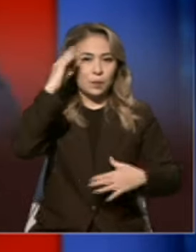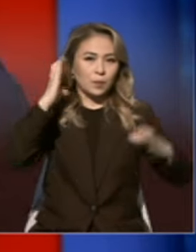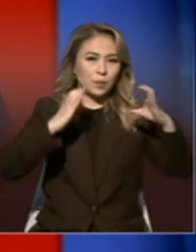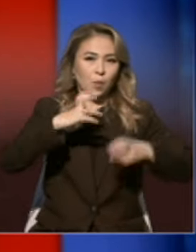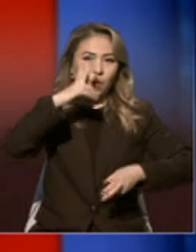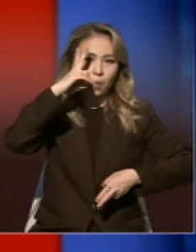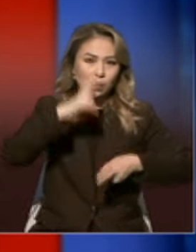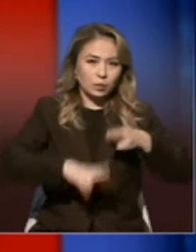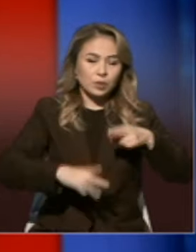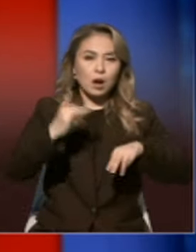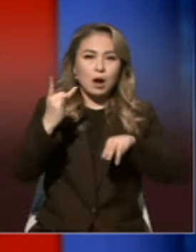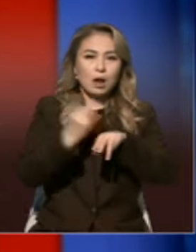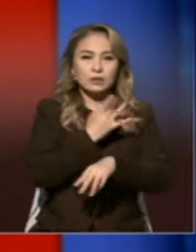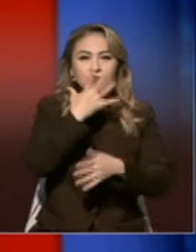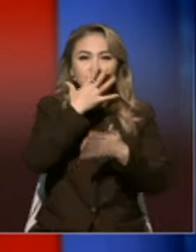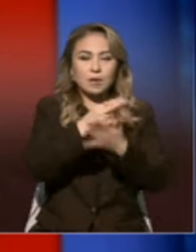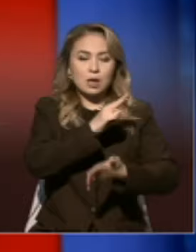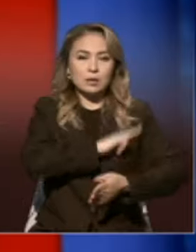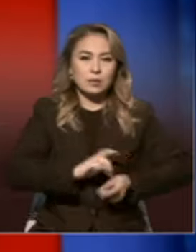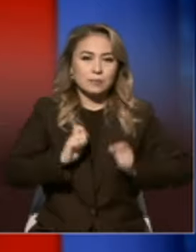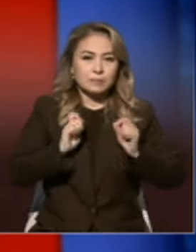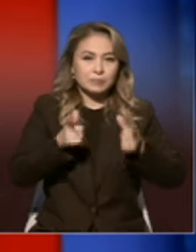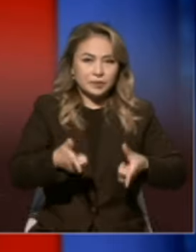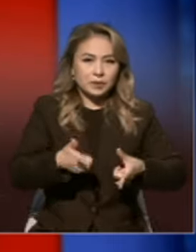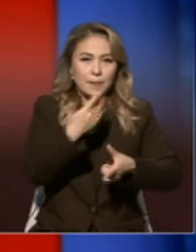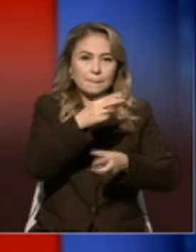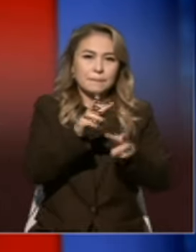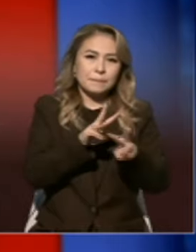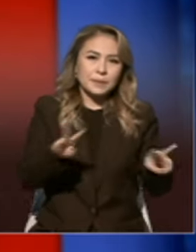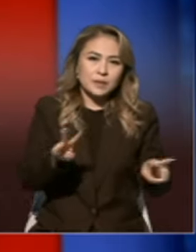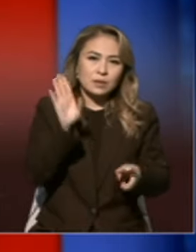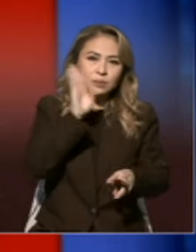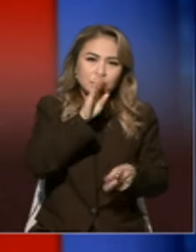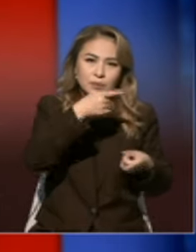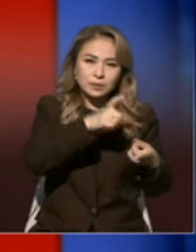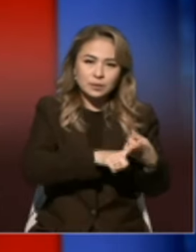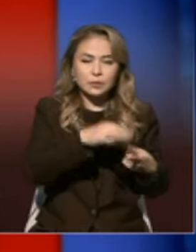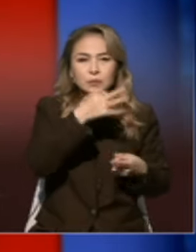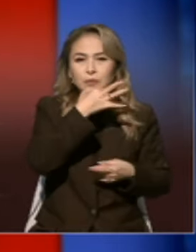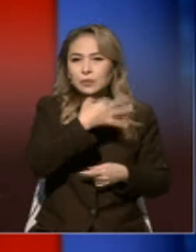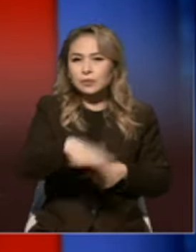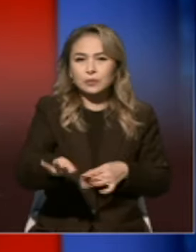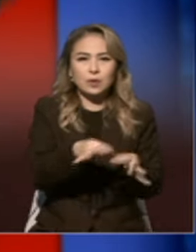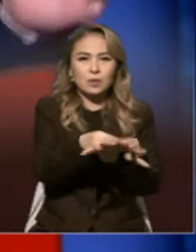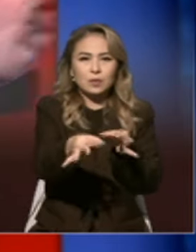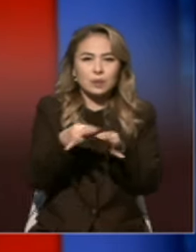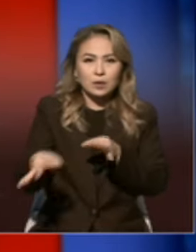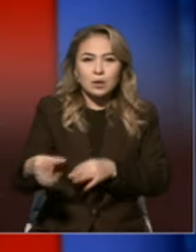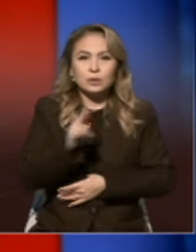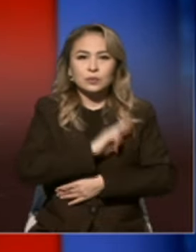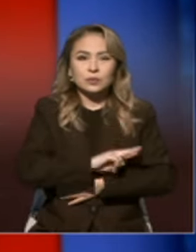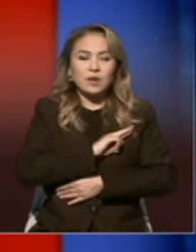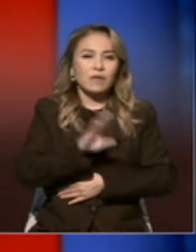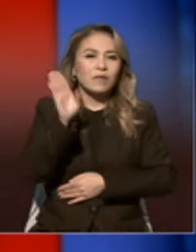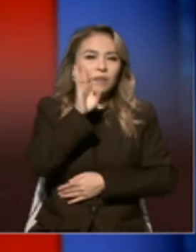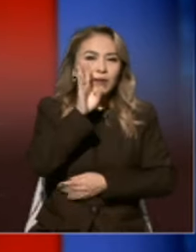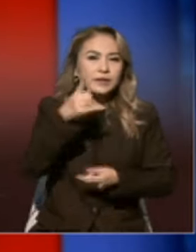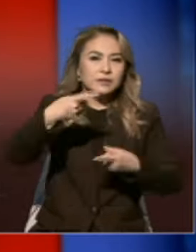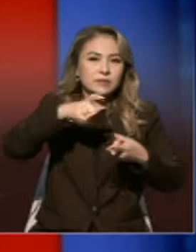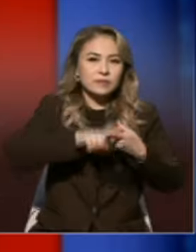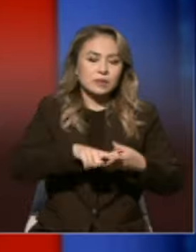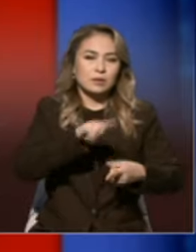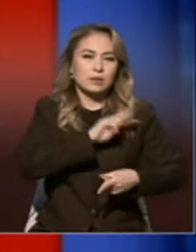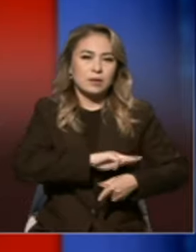келеді дағы, алғашқы өзінің жұмыс орнына орналасады. Бұл министрлік болсын, су ресурстарына байланысты болмасын, басқа бір өңірлік су ресурстарына байланысты жұмыс орын